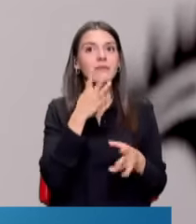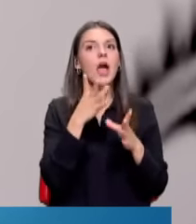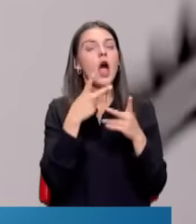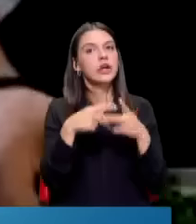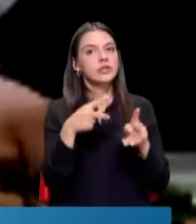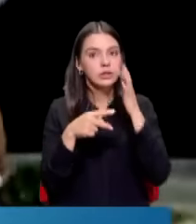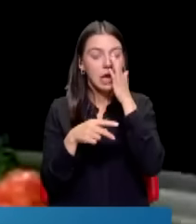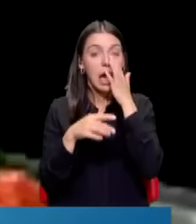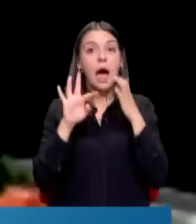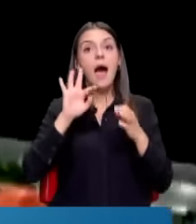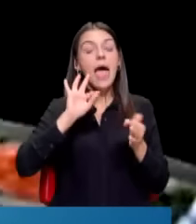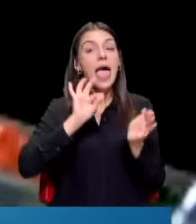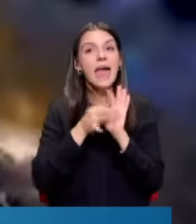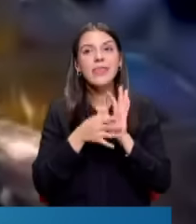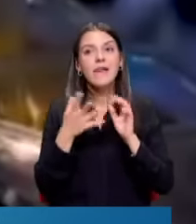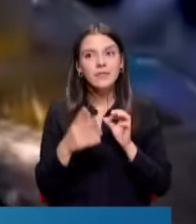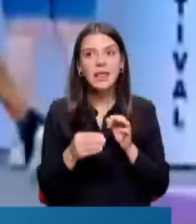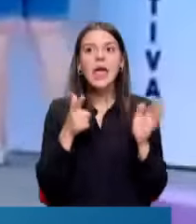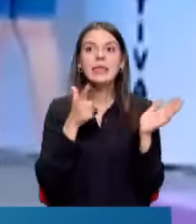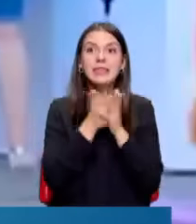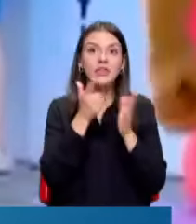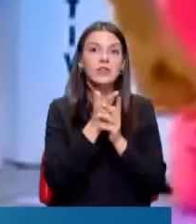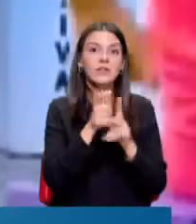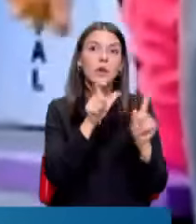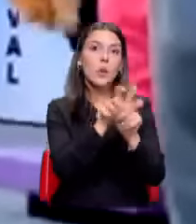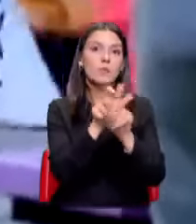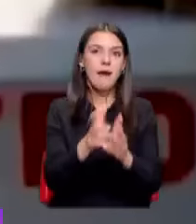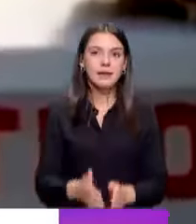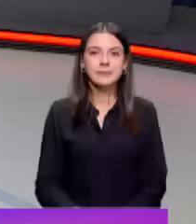hedef yerel gıda ve nitelikli tarıma sahip çıkmak.